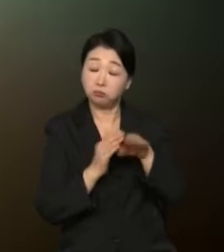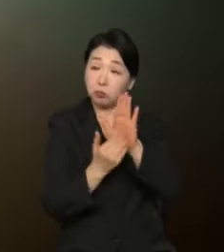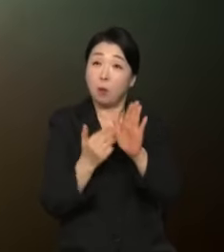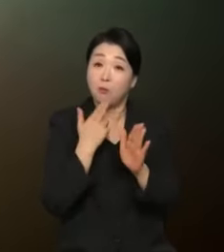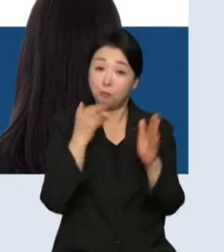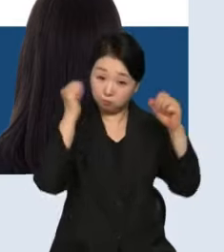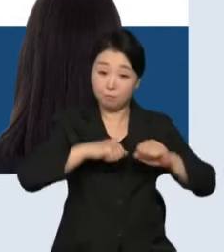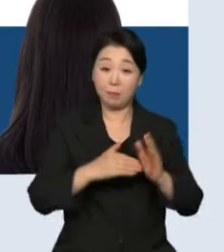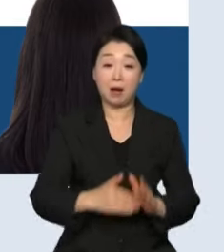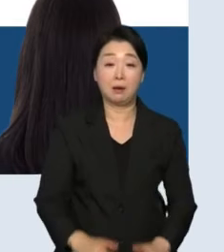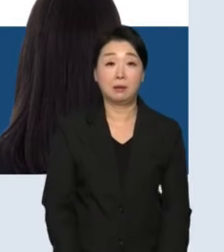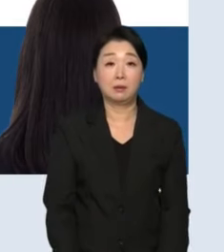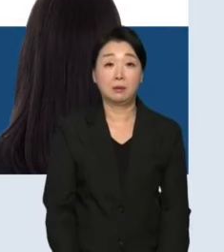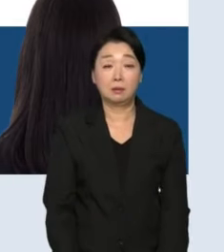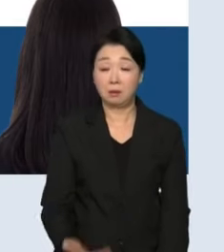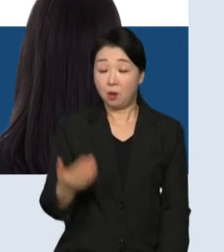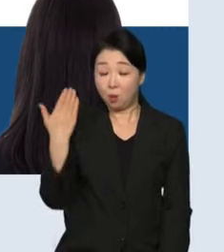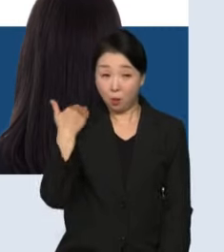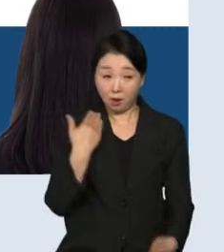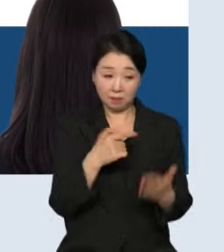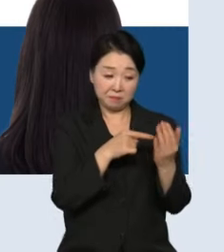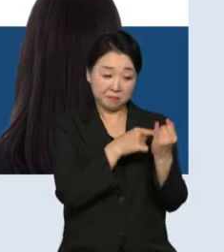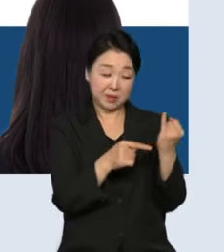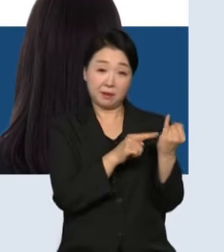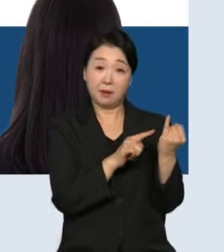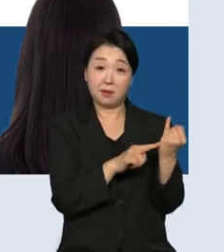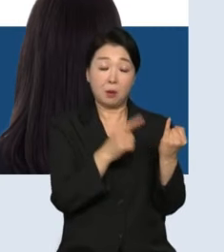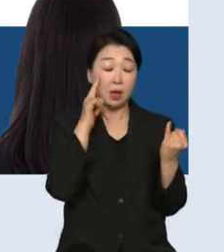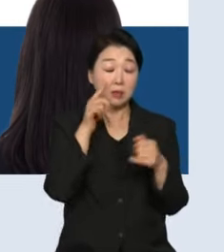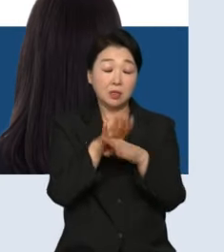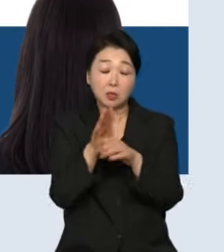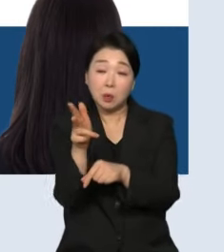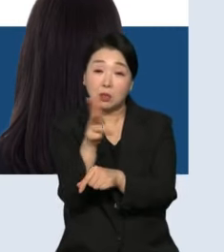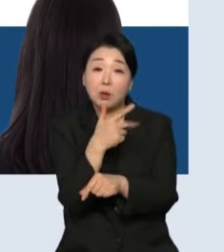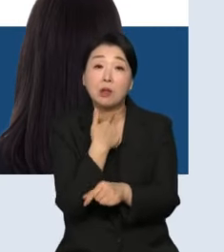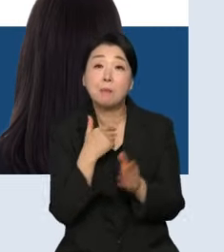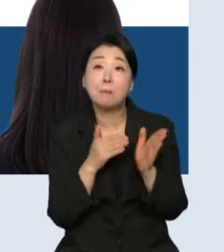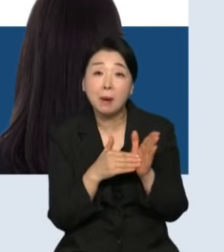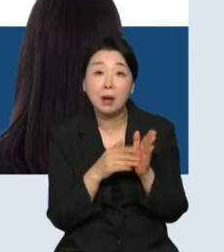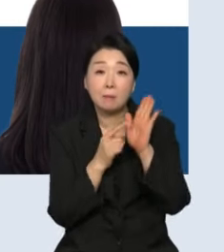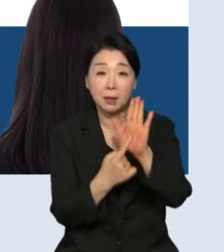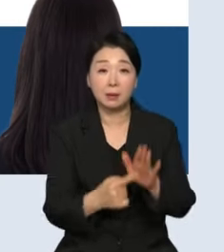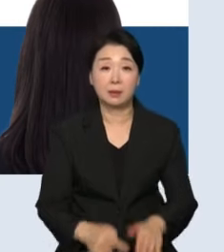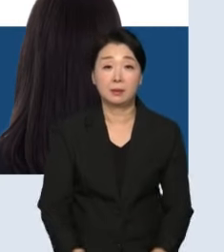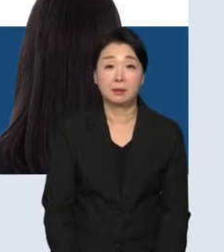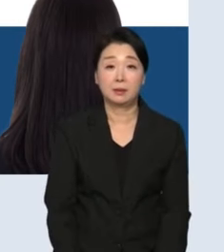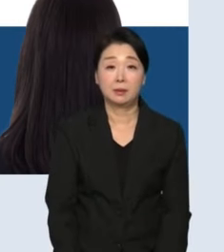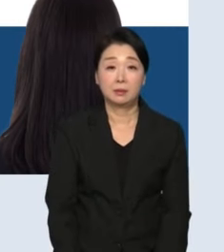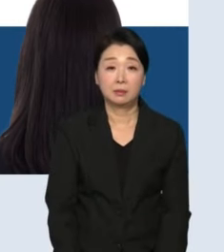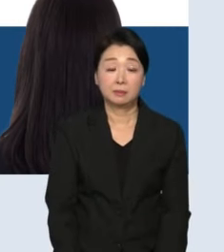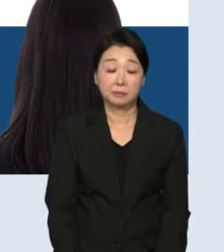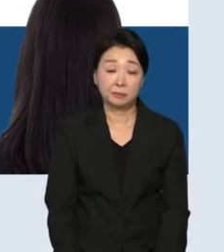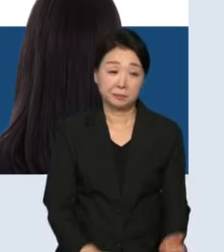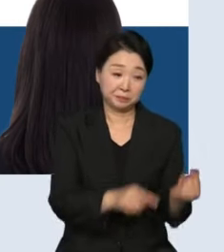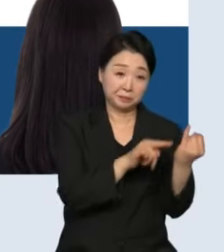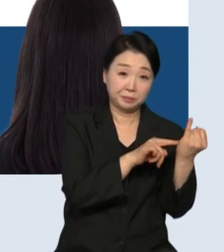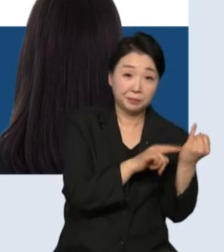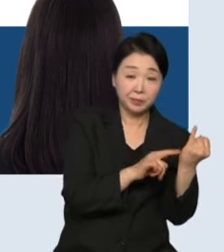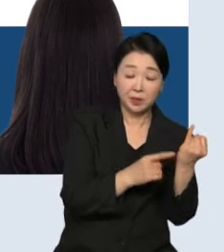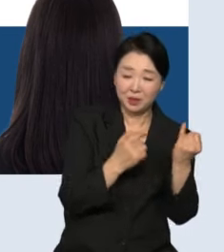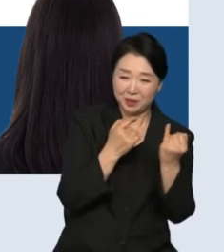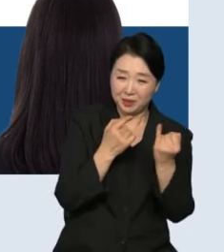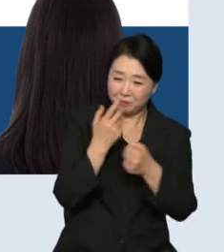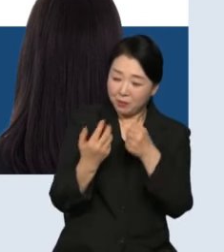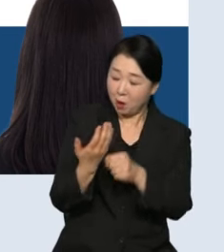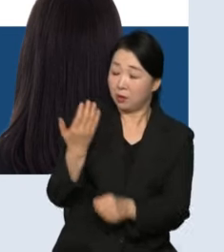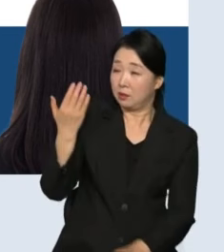말했습니다. 특히 과거 피해 여성이 직접 영상을 촬영한 적도 있다고도 주장했습니다. 피해자 측은 몇년전황